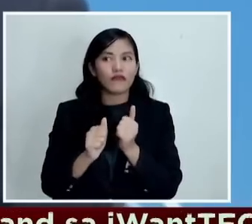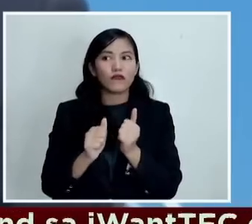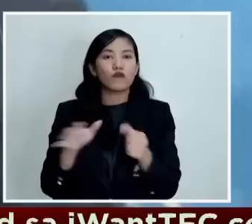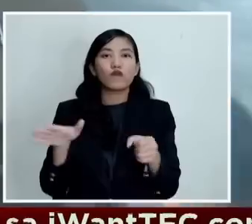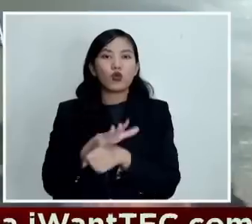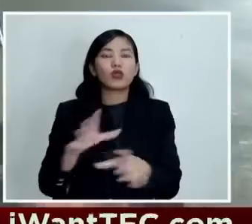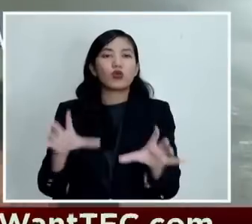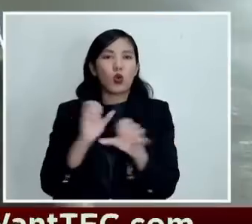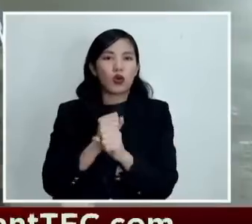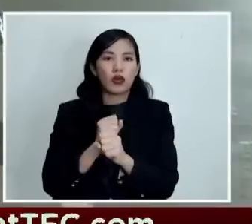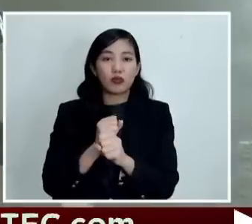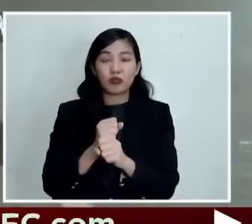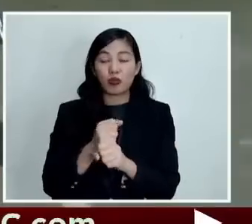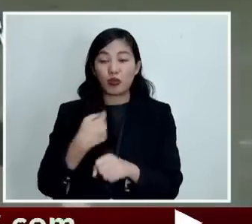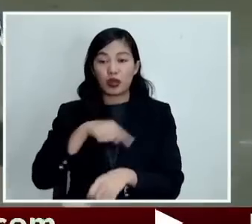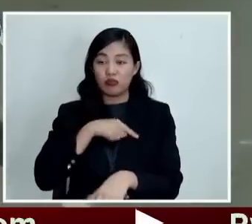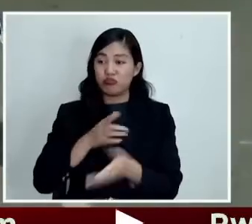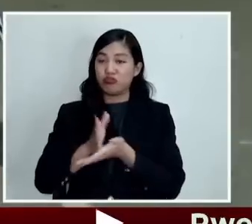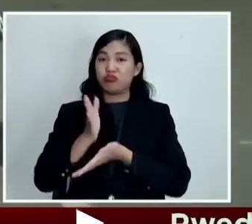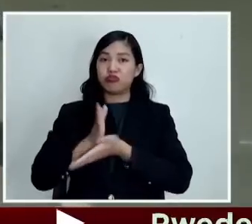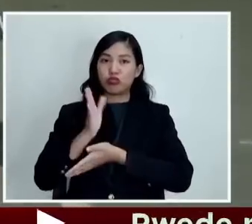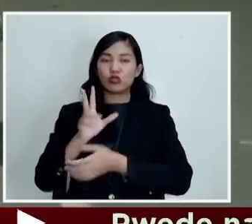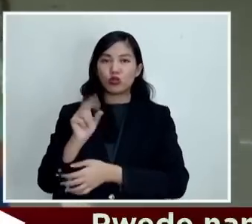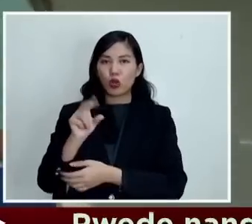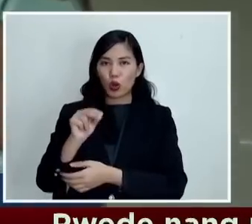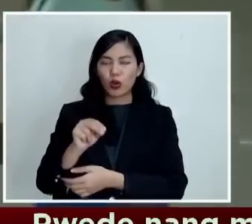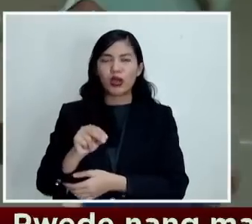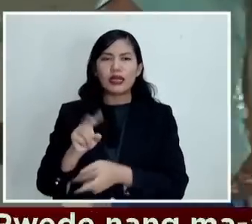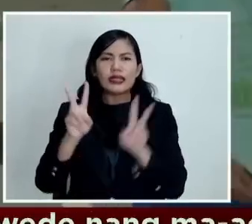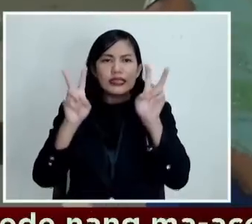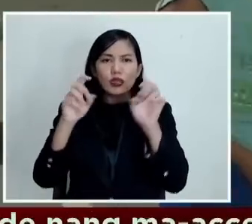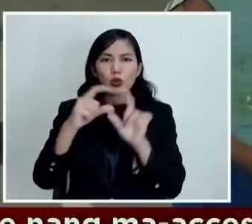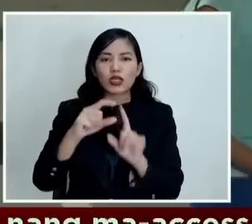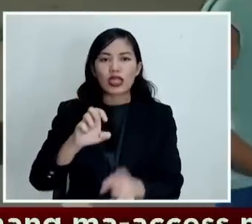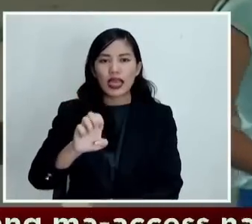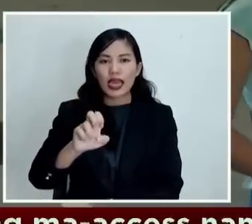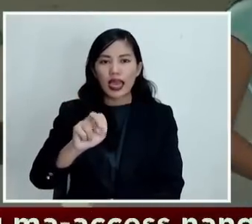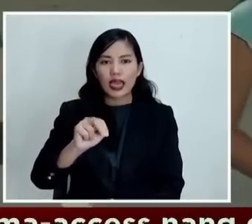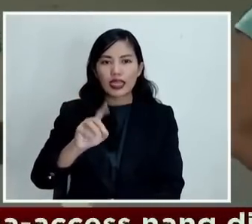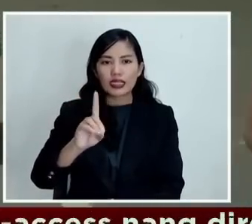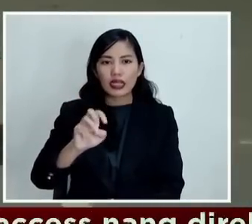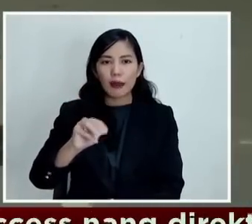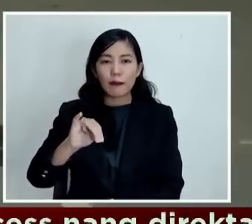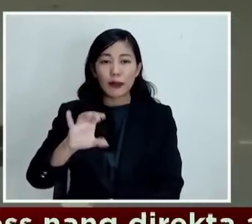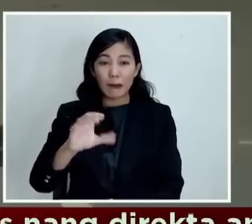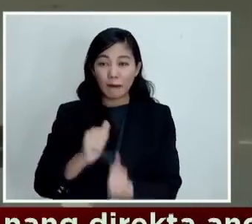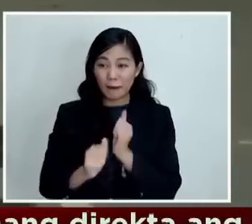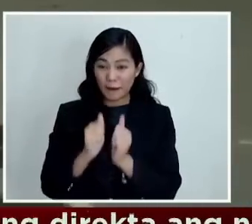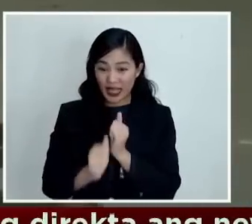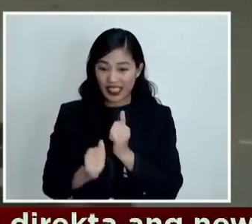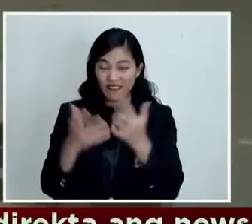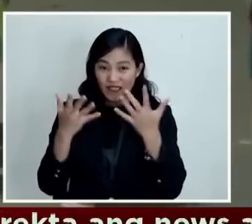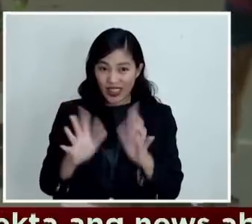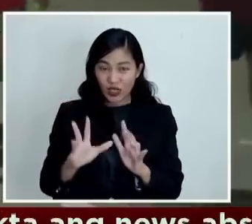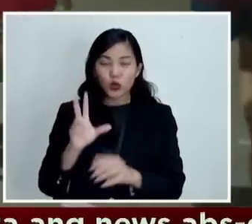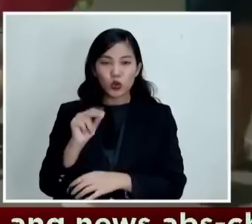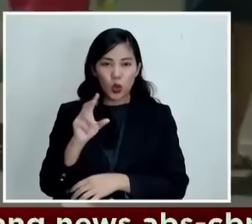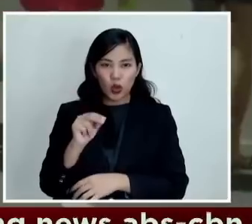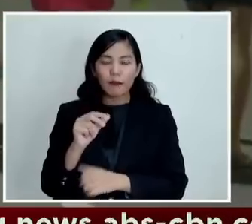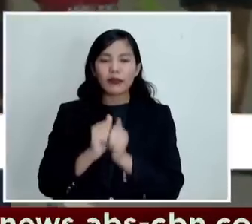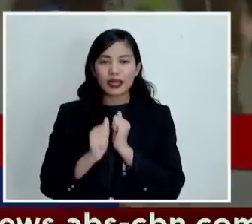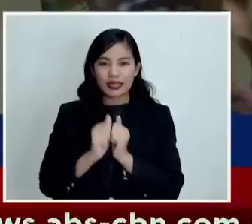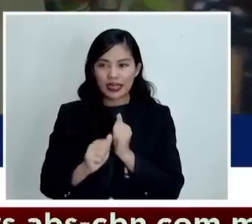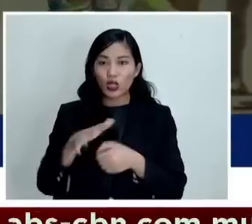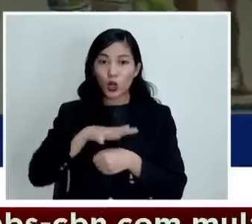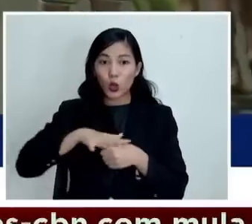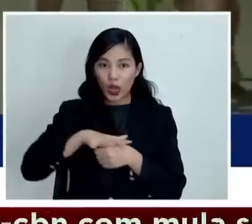na tayo mag-relax dahil nga yung endemic ay hindi naman ibig sabihin na ending na, no, o tapos na, kundi nandito na lang siya sa paligid at